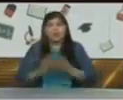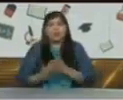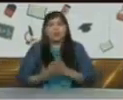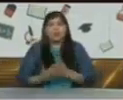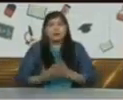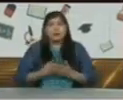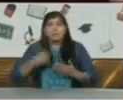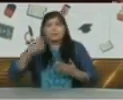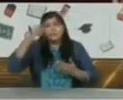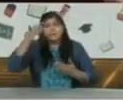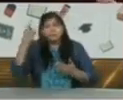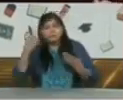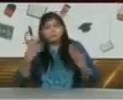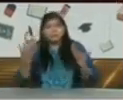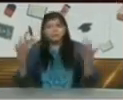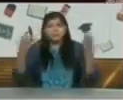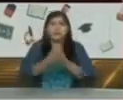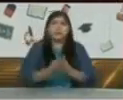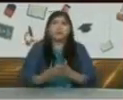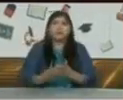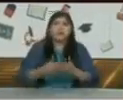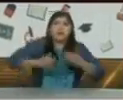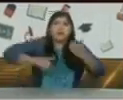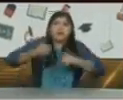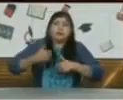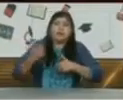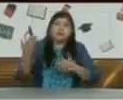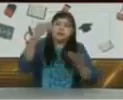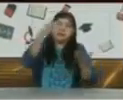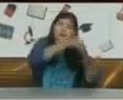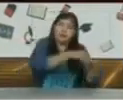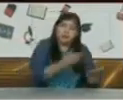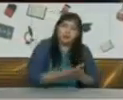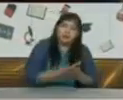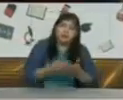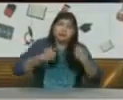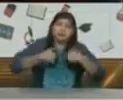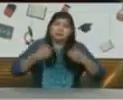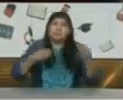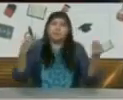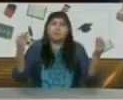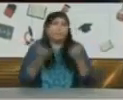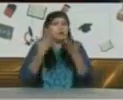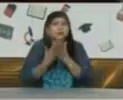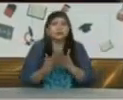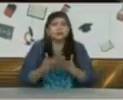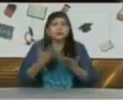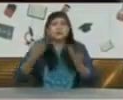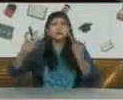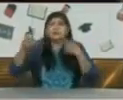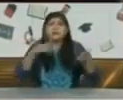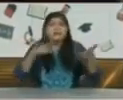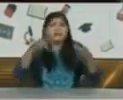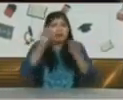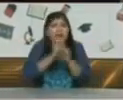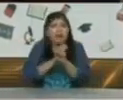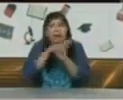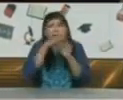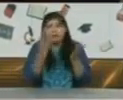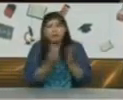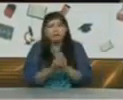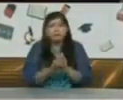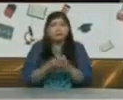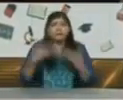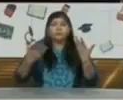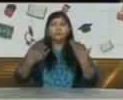बिना टेंशन लिए परीक्षा देने के लिए बहुत सारी एक्टिविटीज, बहुत